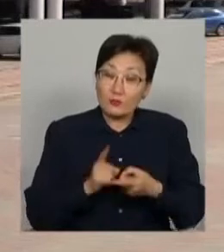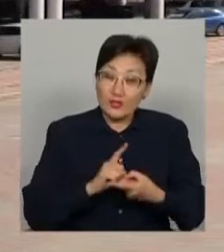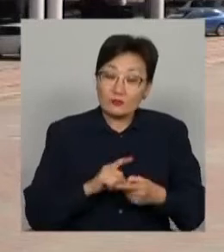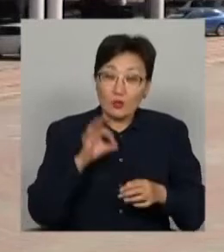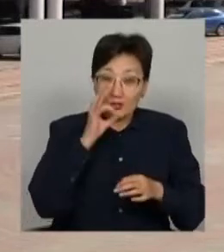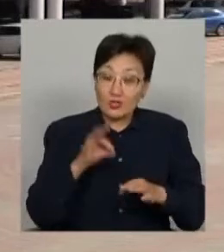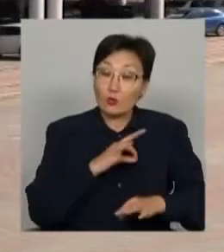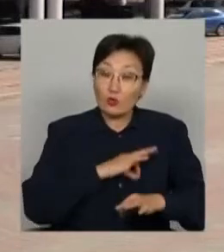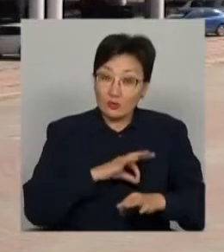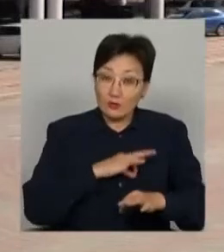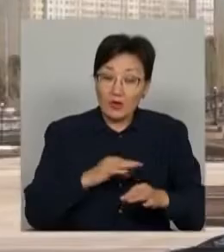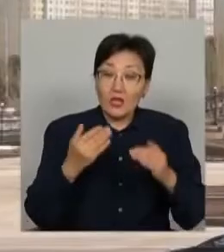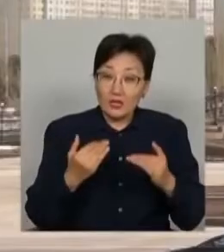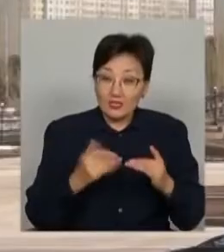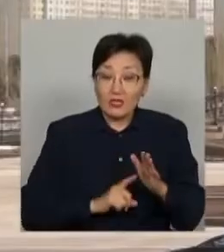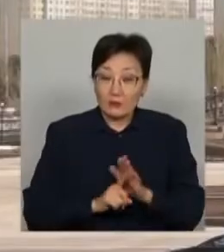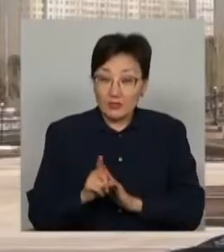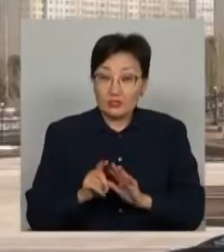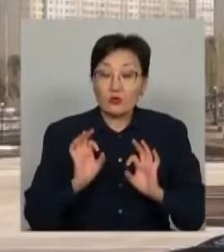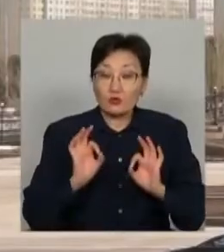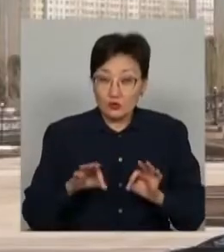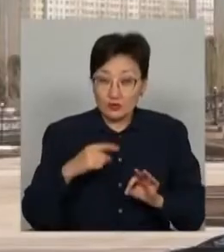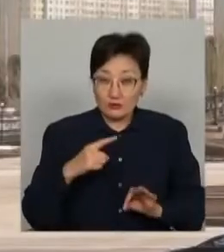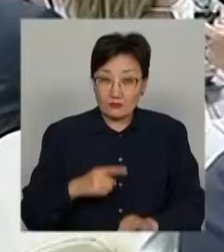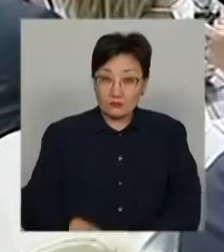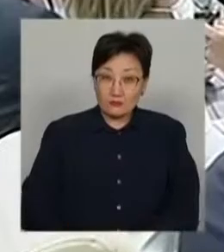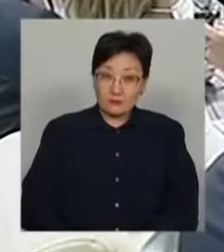тәжірибеде қолдануды қазірден бастаған жөн дейді.